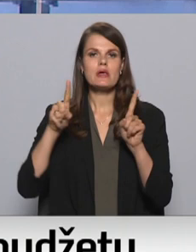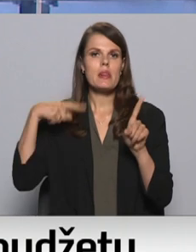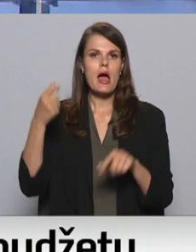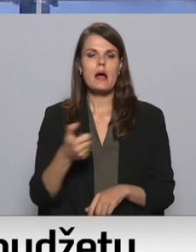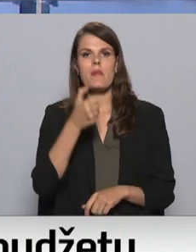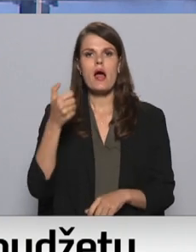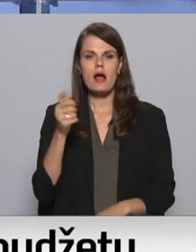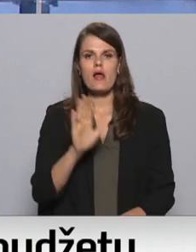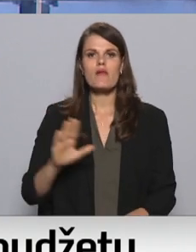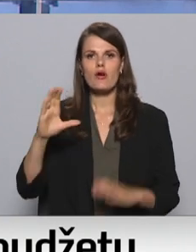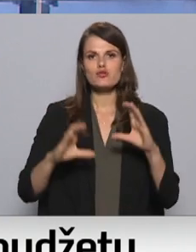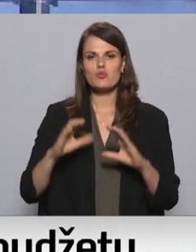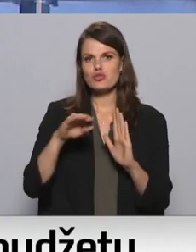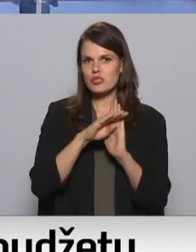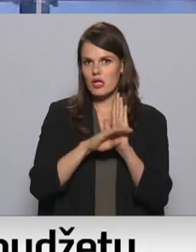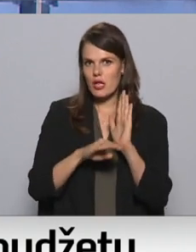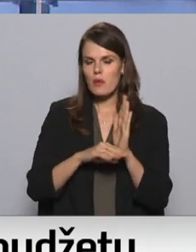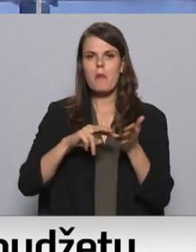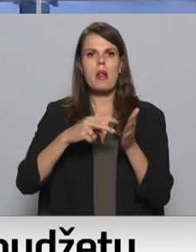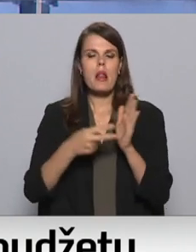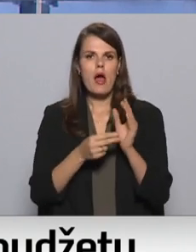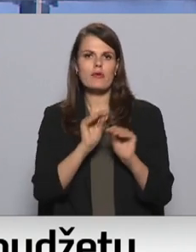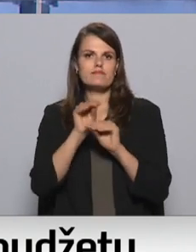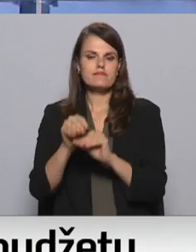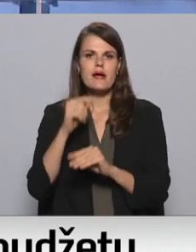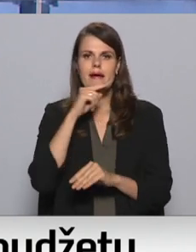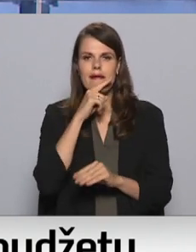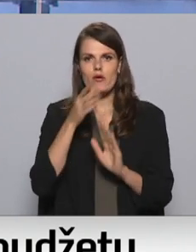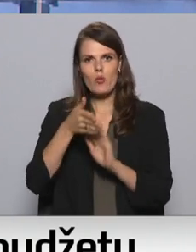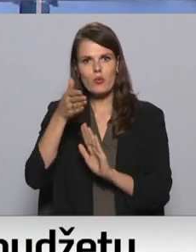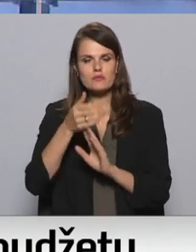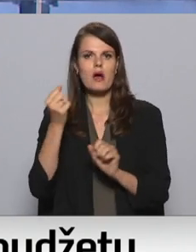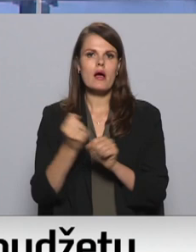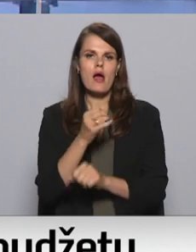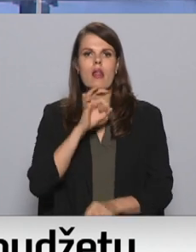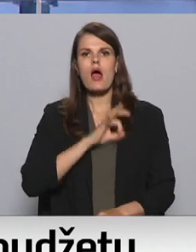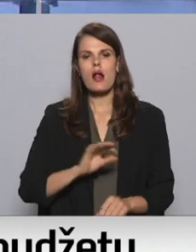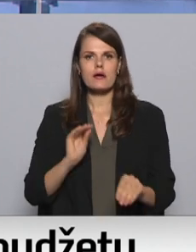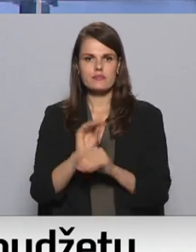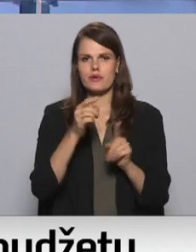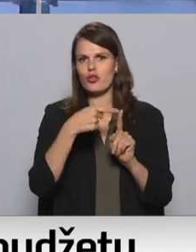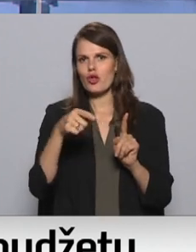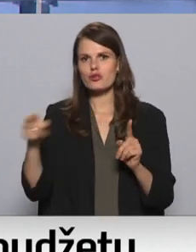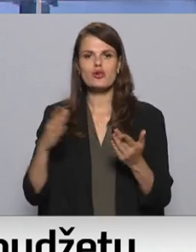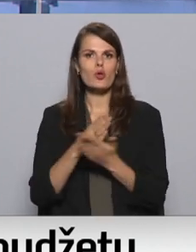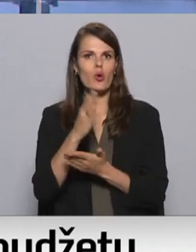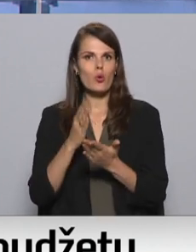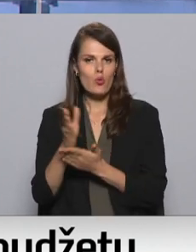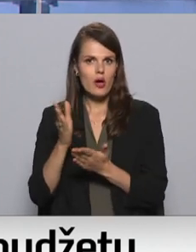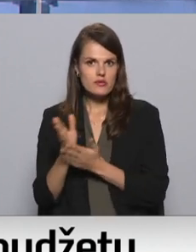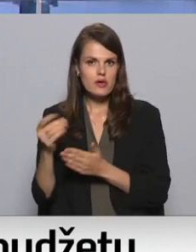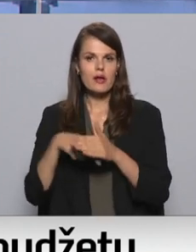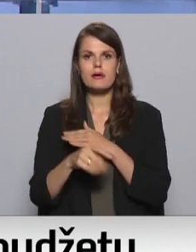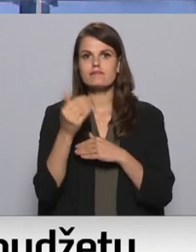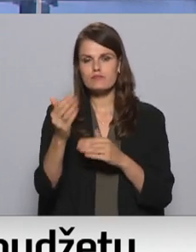uzsver, ka tajā plānotas gan investīcijas ekonomikas sildīšanai, gan algu pieaugums vairākām nozarēm. Tas gan nozīmē, ka